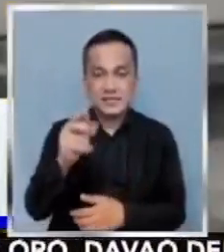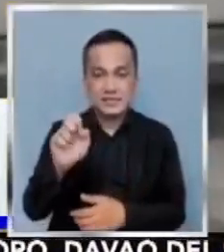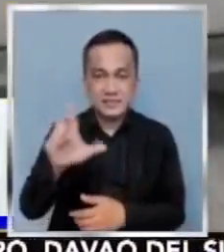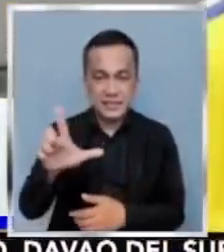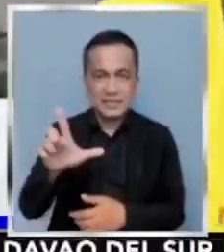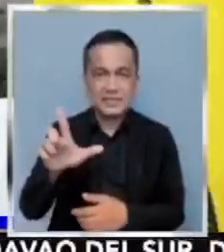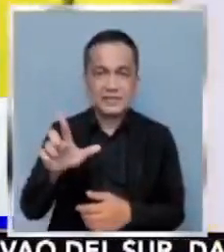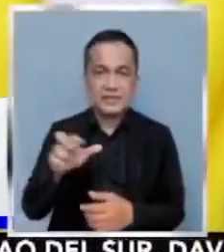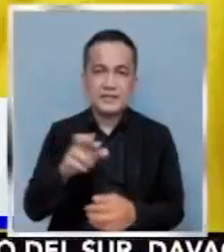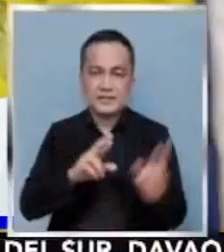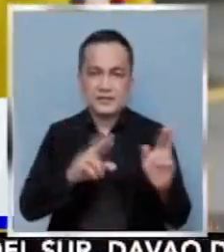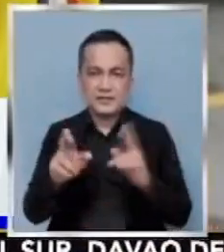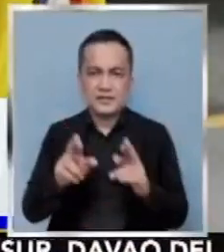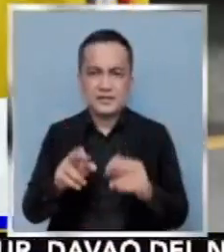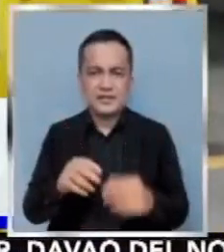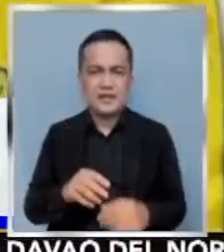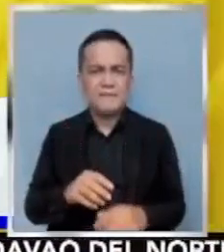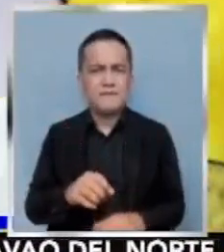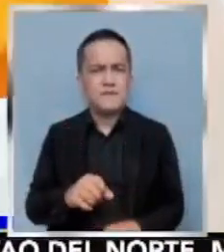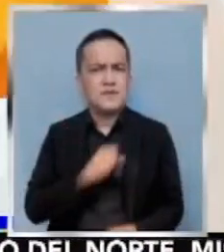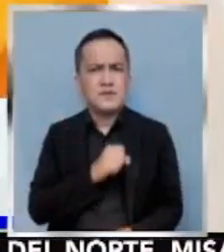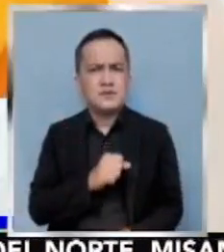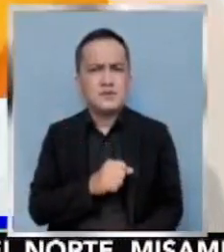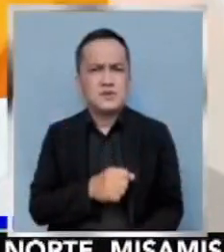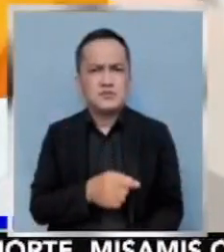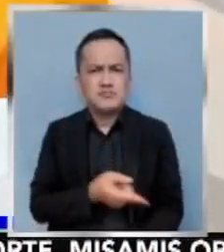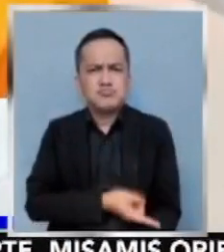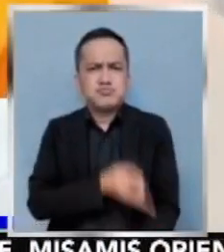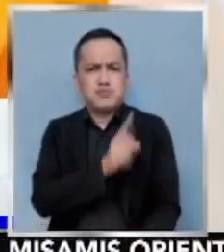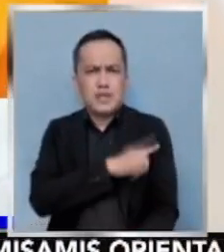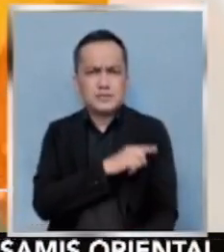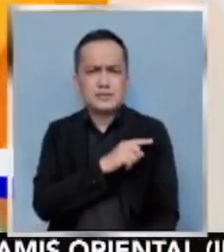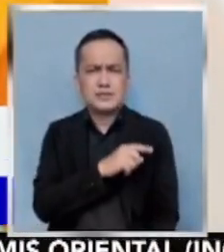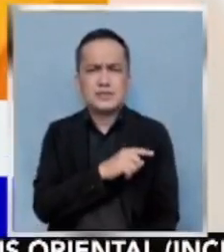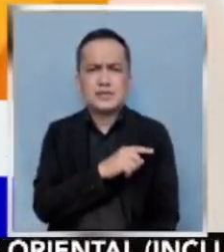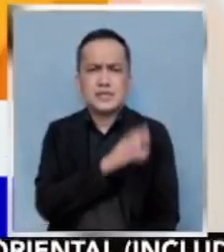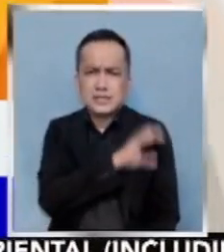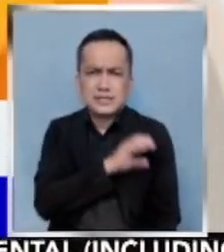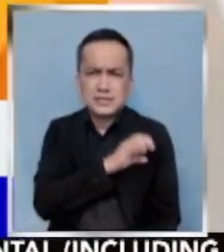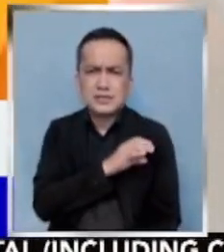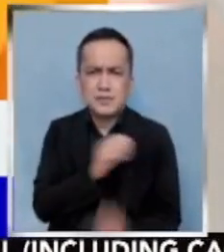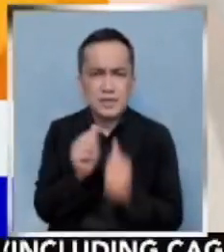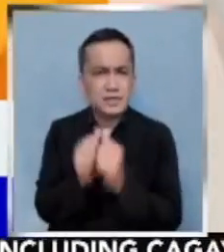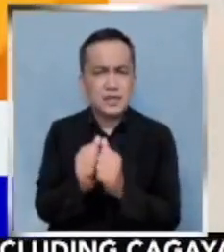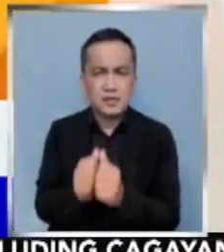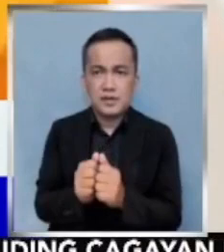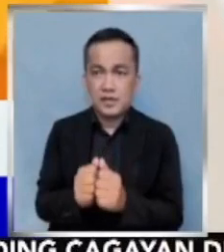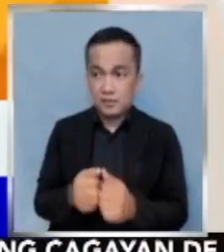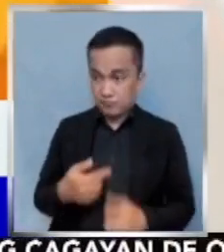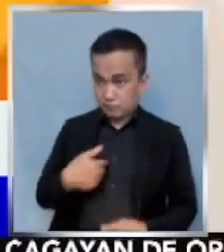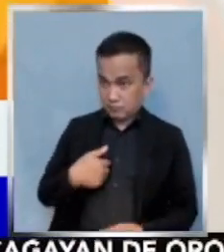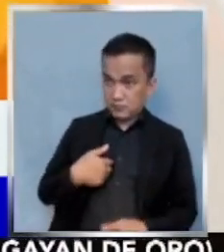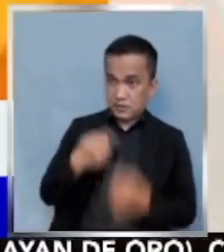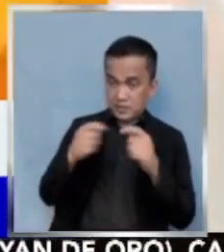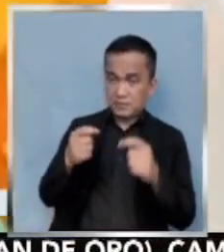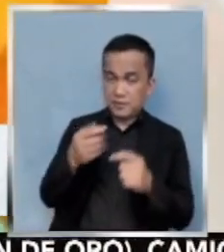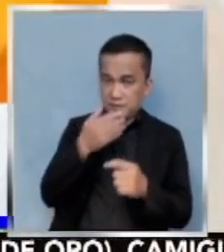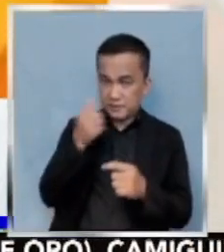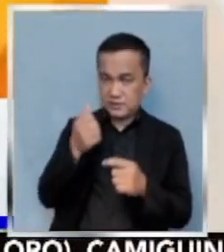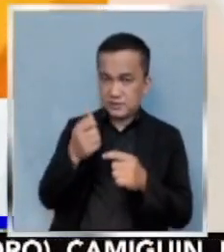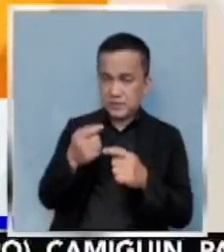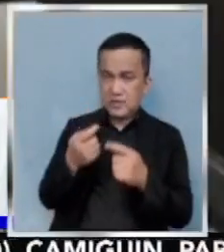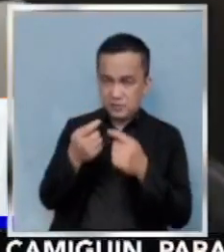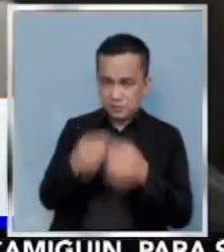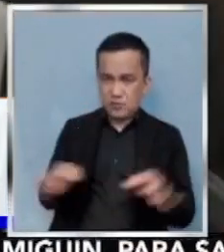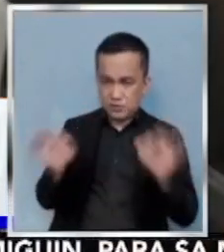personality ng kanyang mga co-stars. I'm trying my best naman na patunayan na I deserve to be here. Mentally,